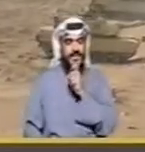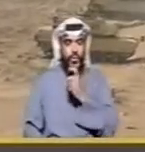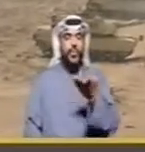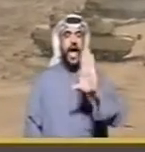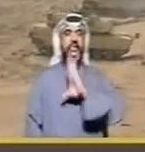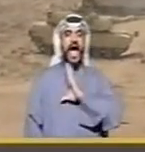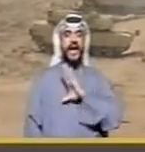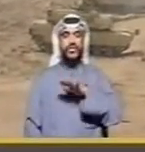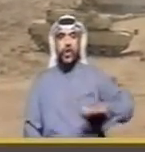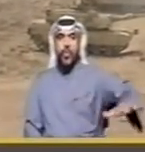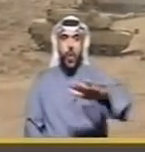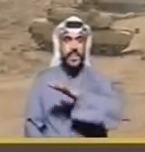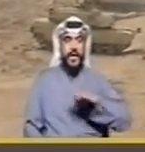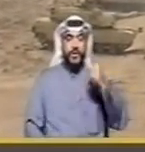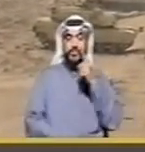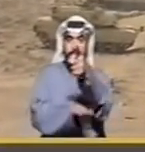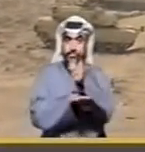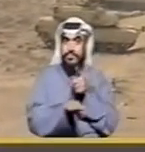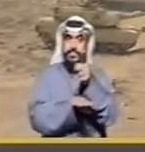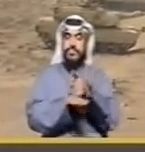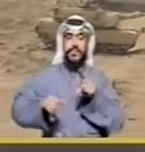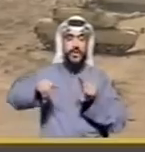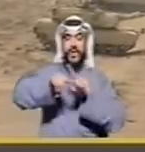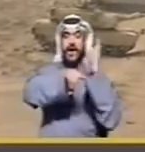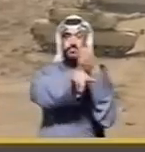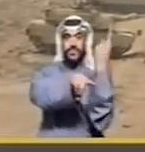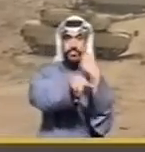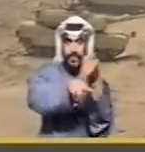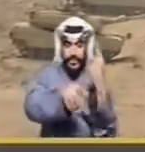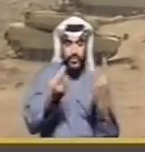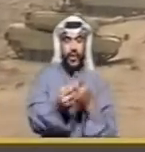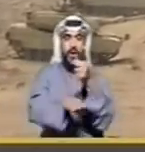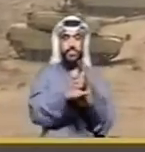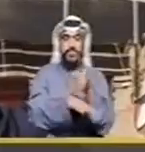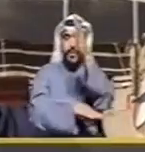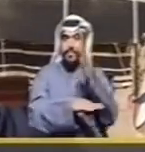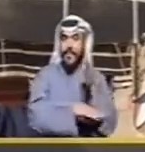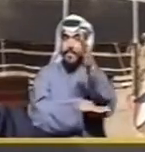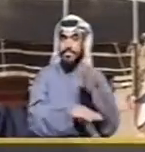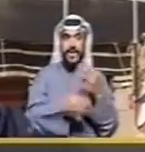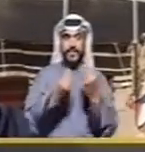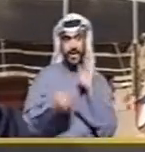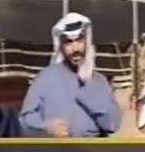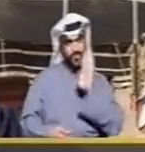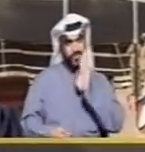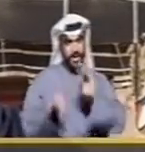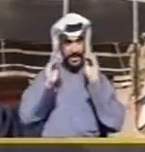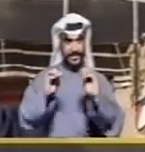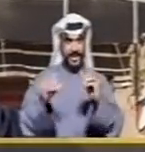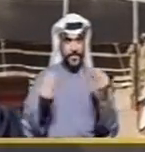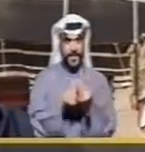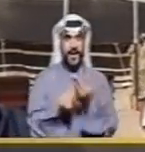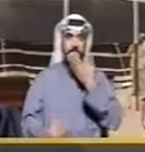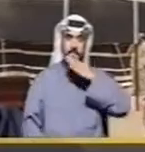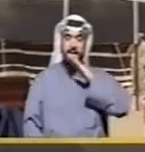الكويتي باستخدام أسلحة حديثة من طائرات الأباتشي ودبابات ومدافع. تم هذا التمرين مع أخواننا في